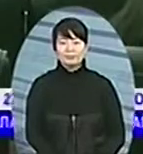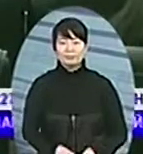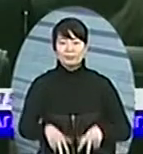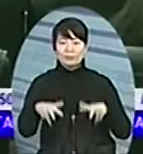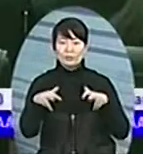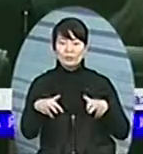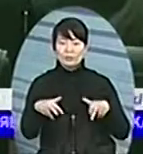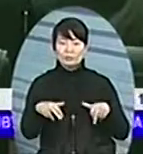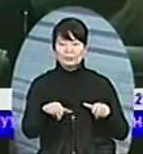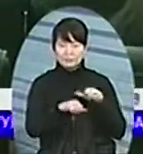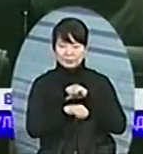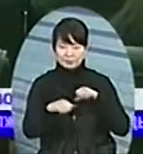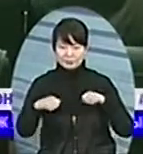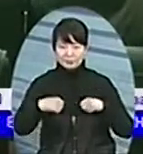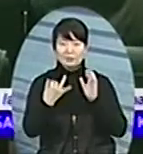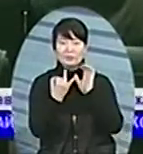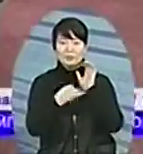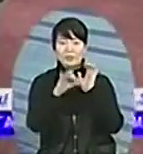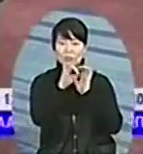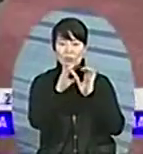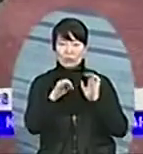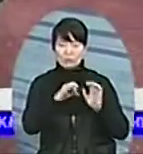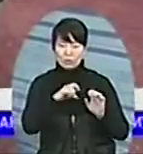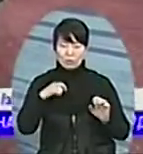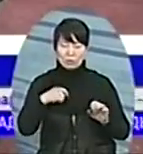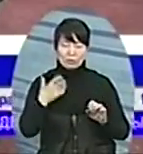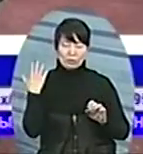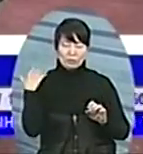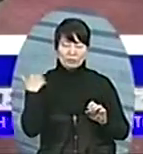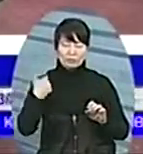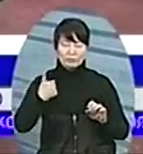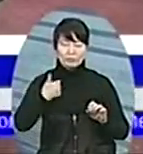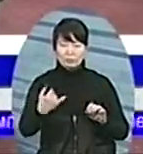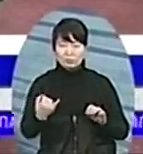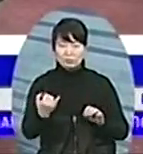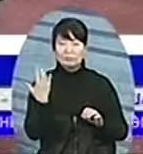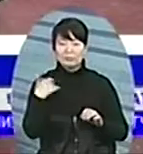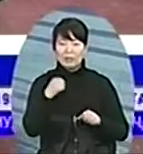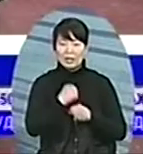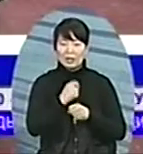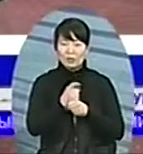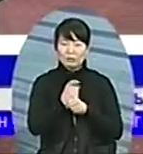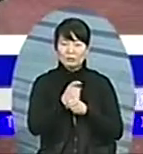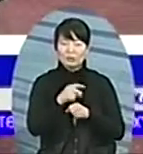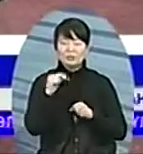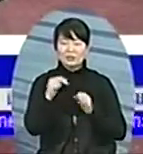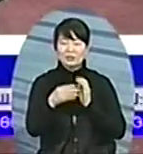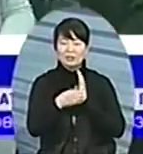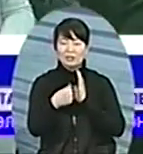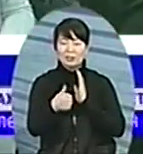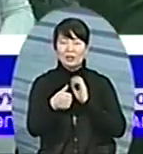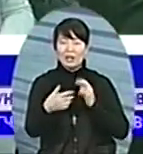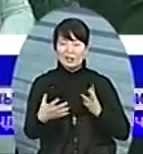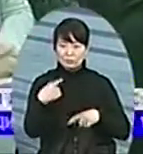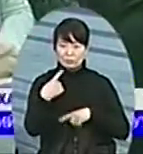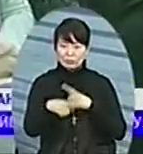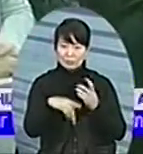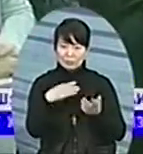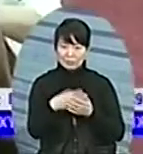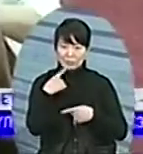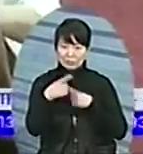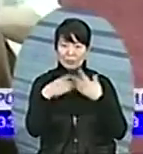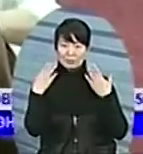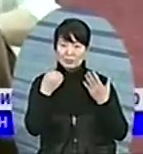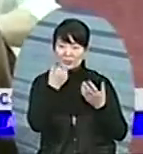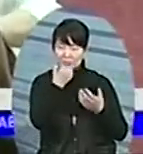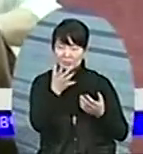Хөгжлийн бэрхшээлтэй нийт иргэдийн 70% нь олдмол шалтгаанаар хөдөлмөрийн чадвар алдсан байдгаа гэсэн засгийн газрын судалгааны дүн байдгийг уулзалтын үеэр хэллээ.